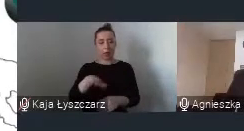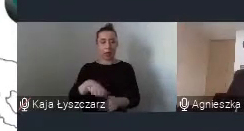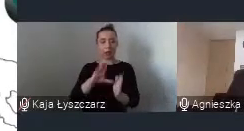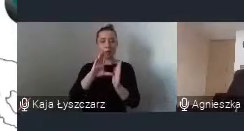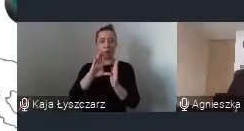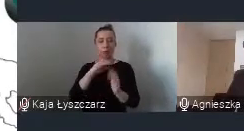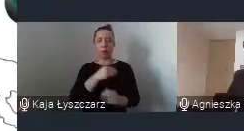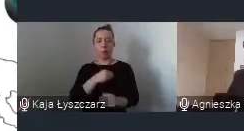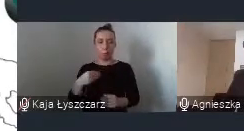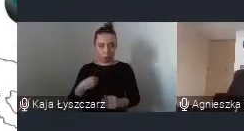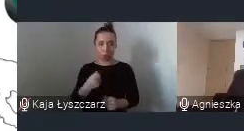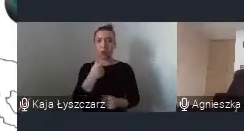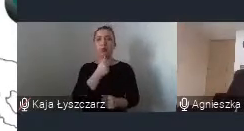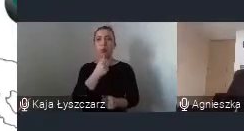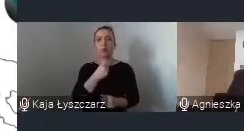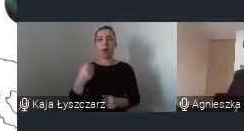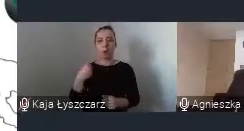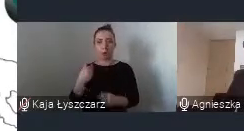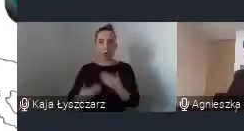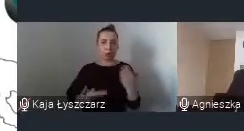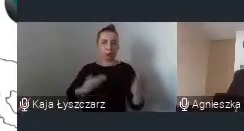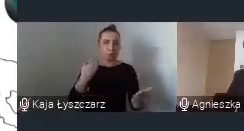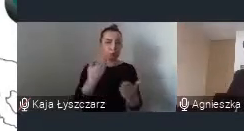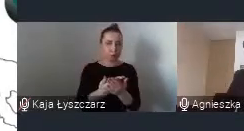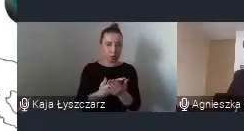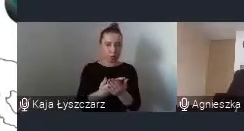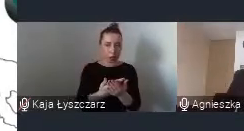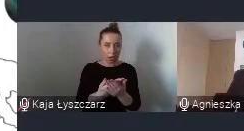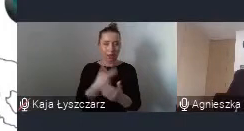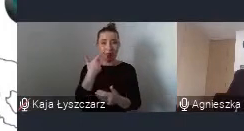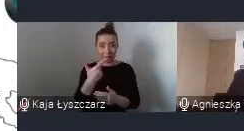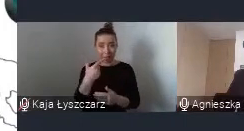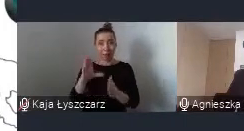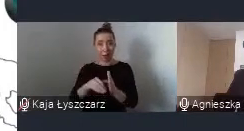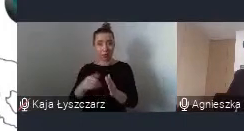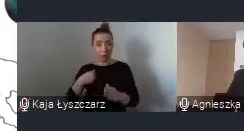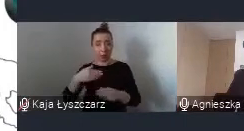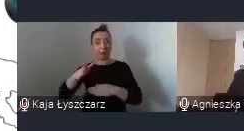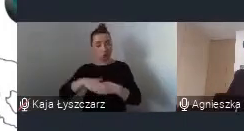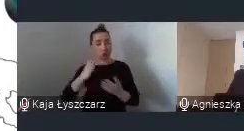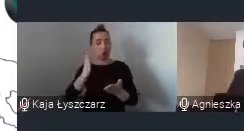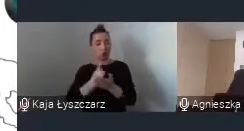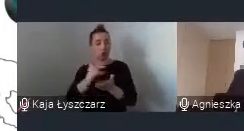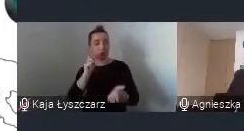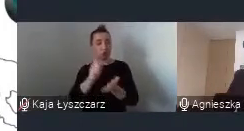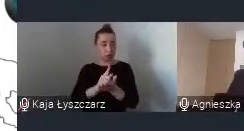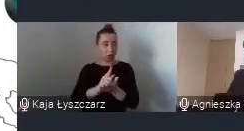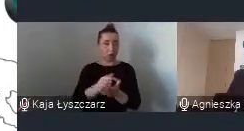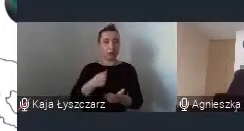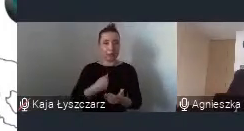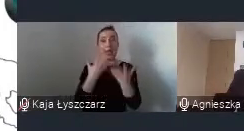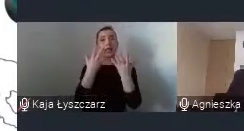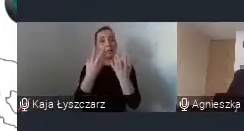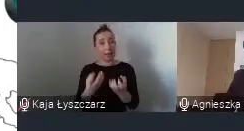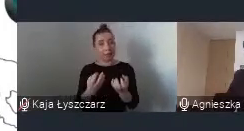z tego, co tutaj podpytywałam, dwa były bardzo blisko otrzymania dofinansowania. Bardzo tutaj chciałabym zachęcić do tego,